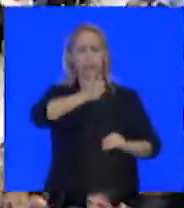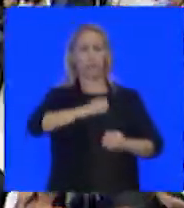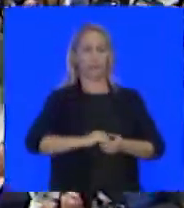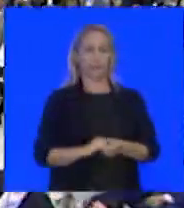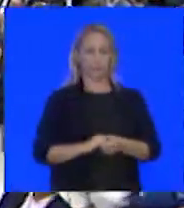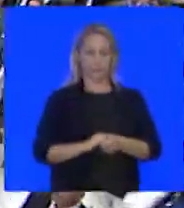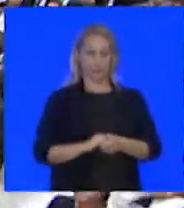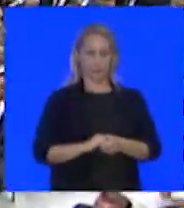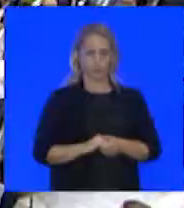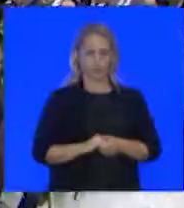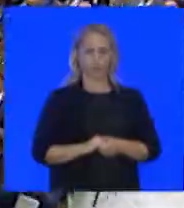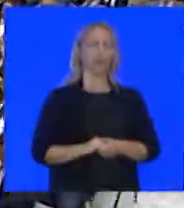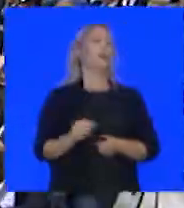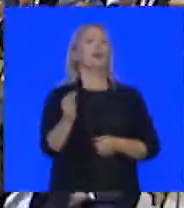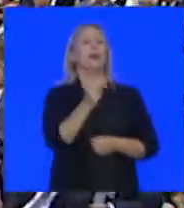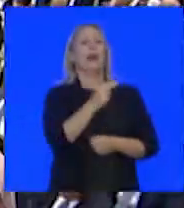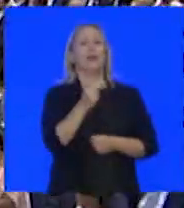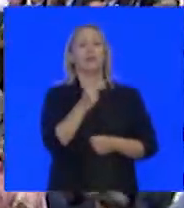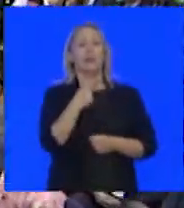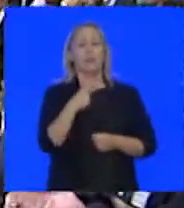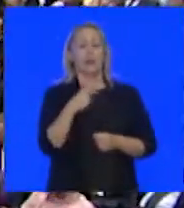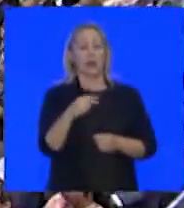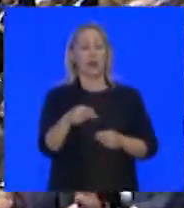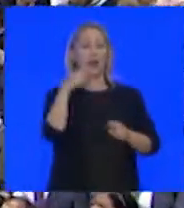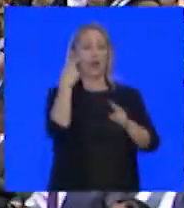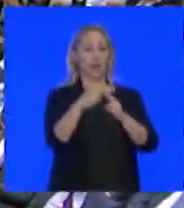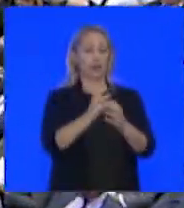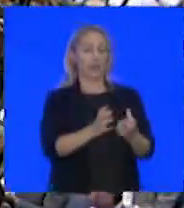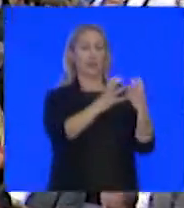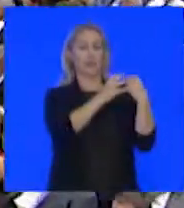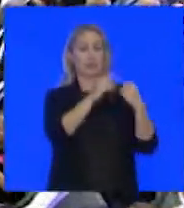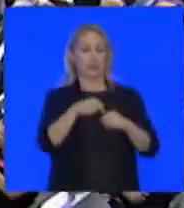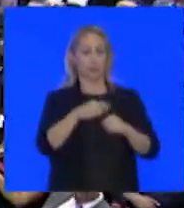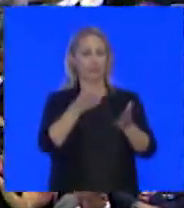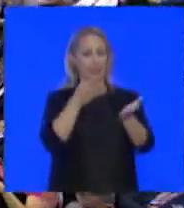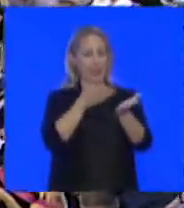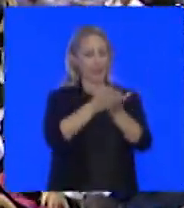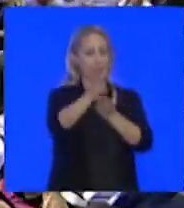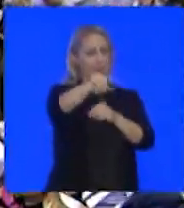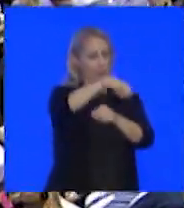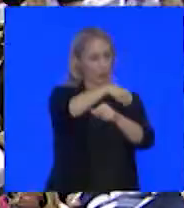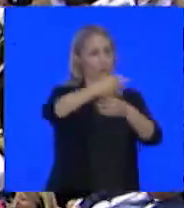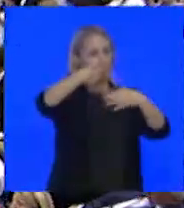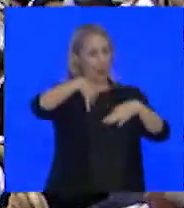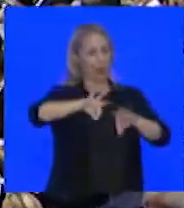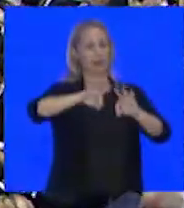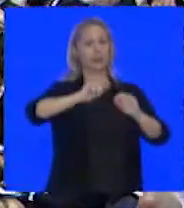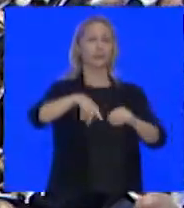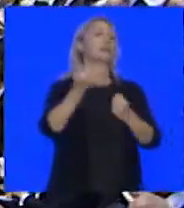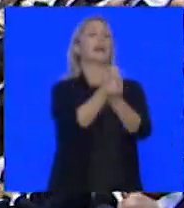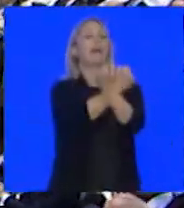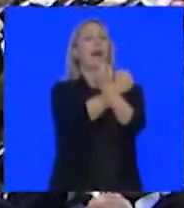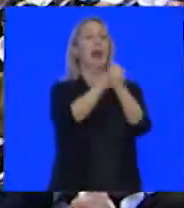Στο επίπεδο των θεσμών, η δικαιοσύνη διαθέτει ήδη μια νέα και άξια ηγεσία, ενώ τις ανεξάρτητες